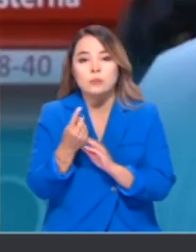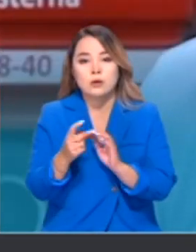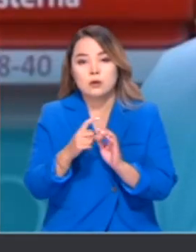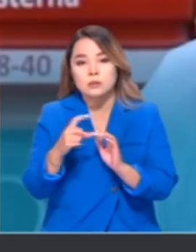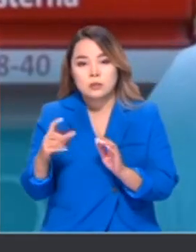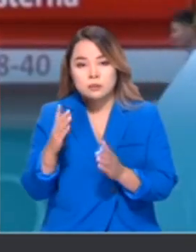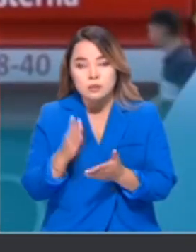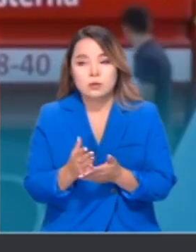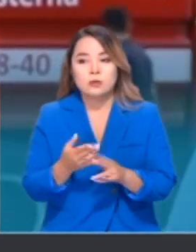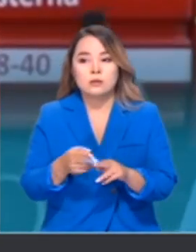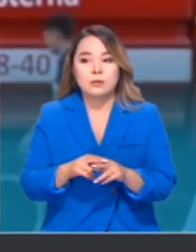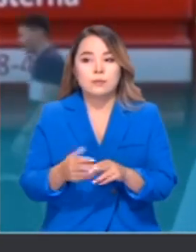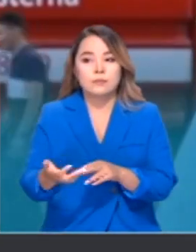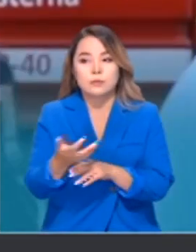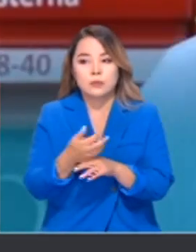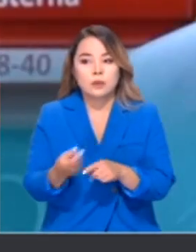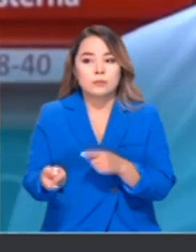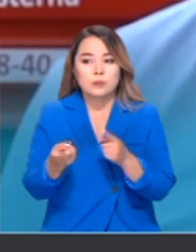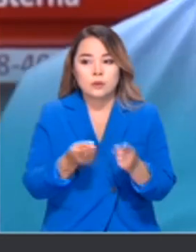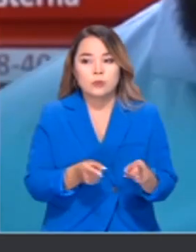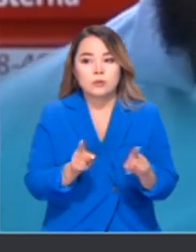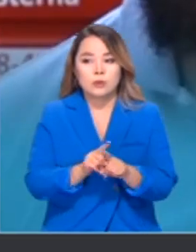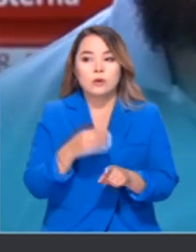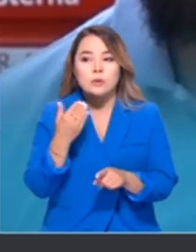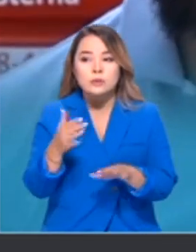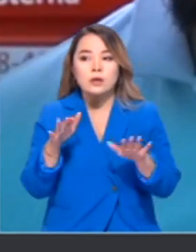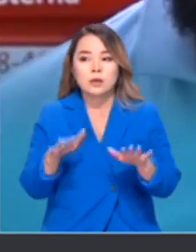11. kabattan. Yani, Sojeri'deki o